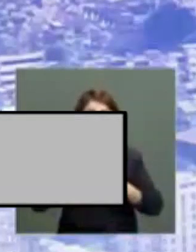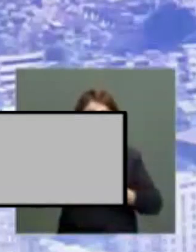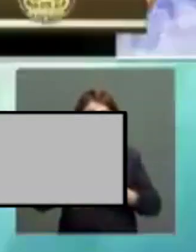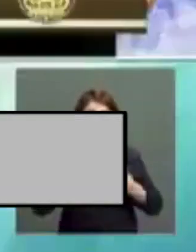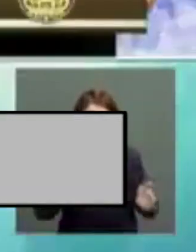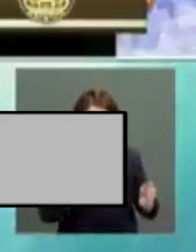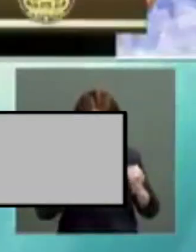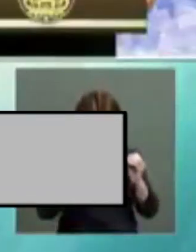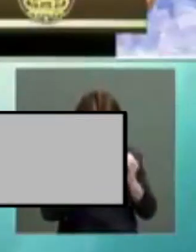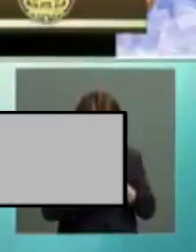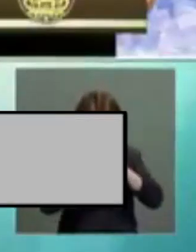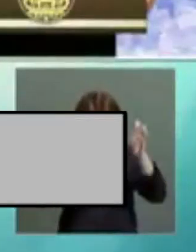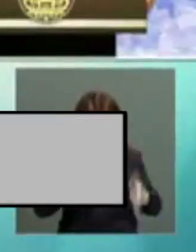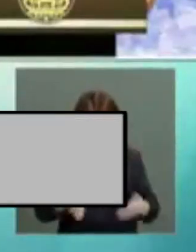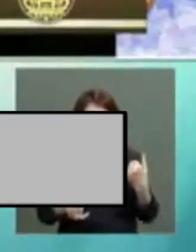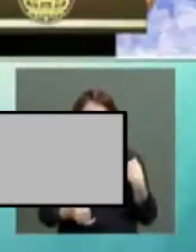การเนี่ย